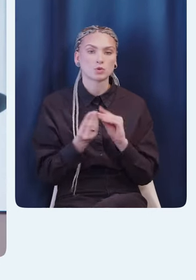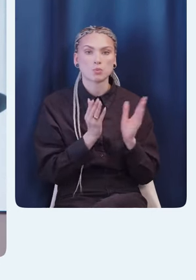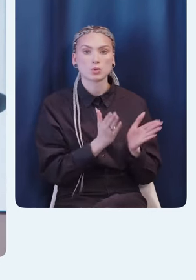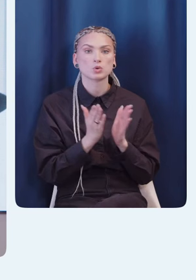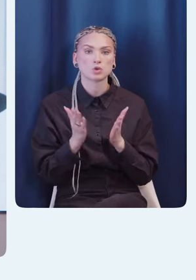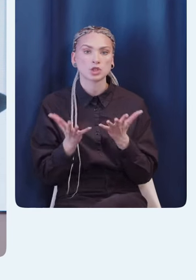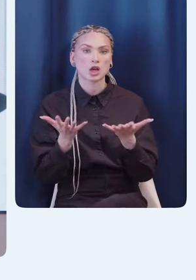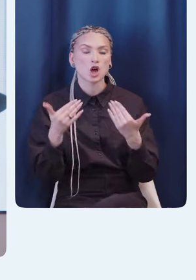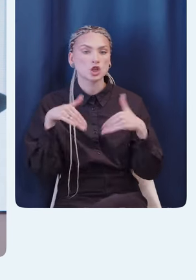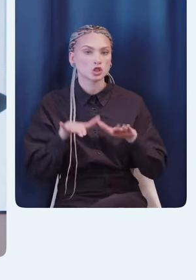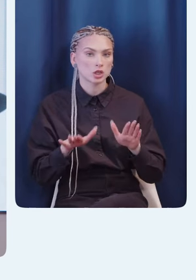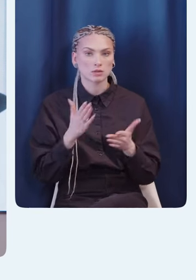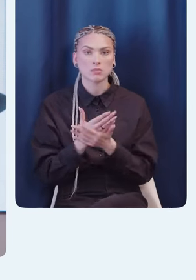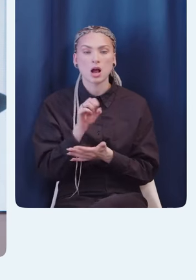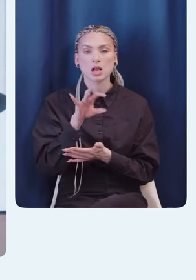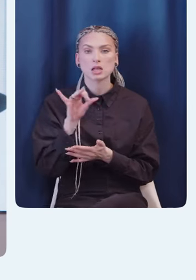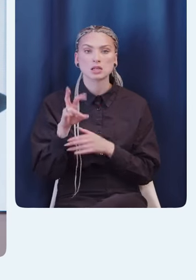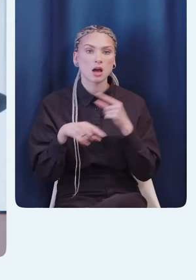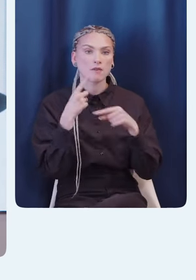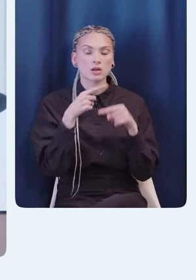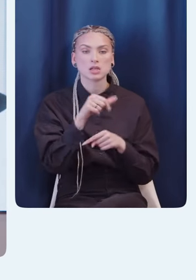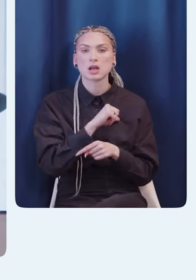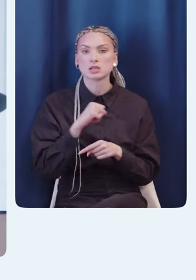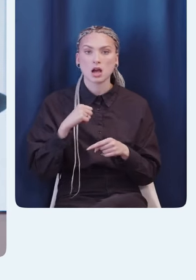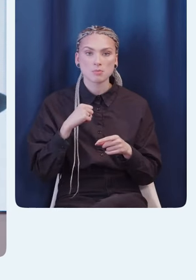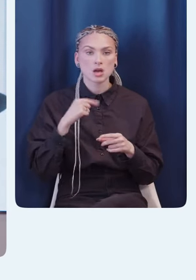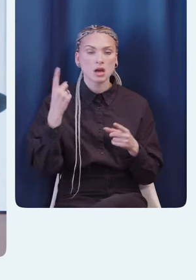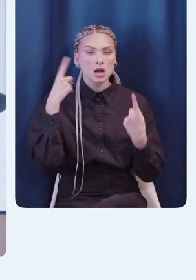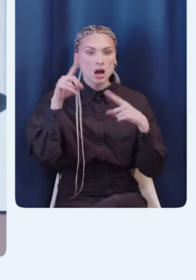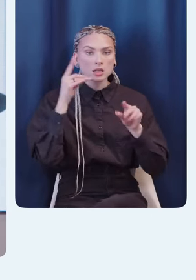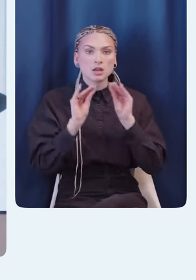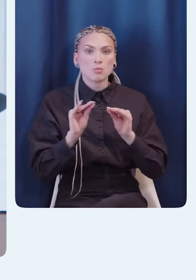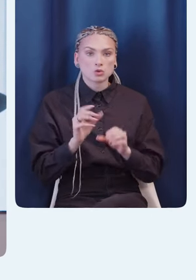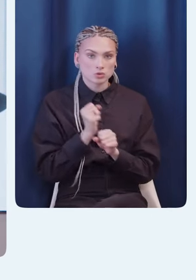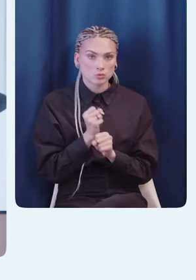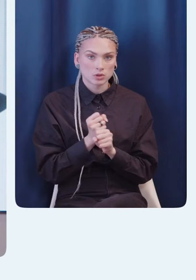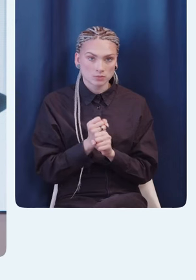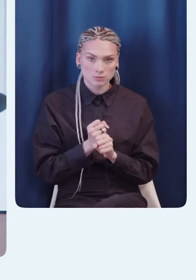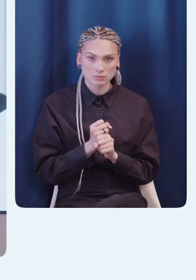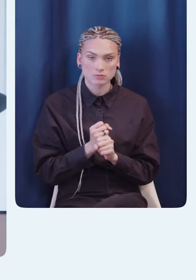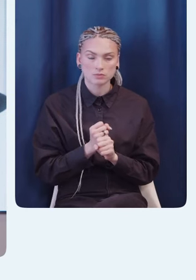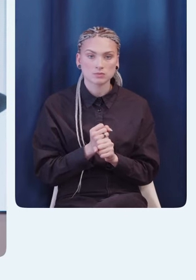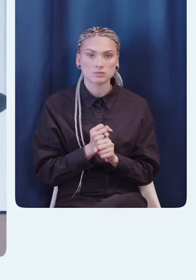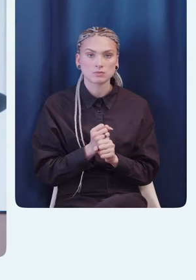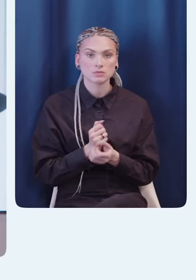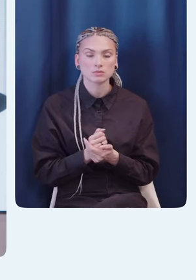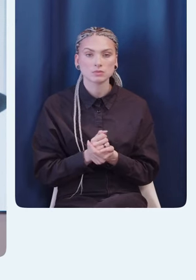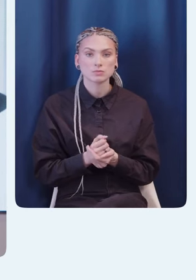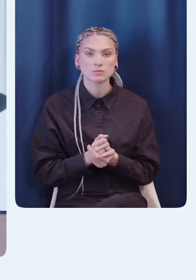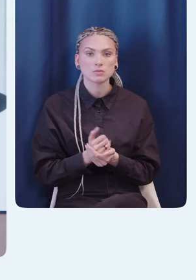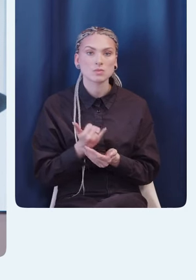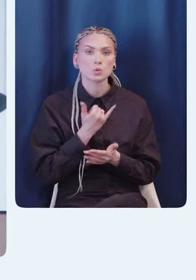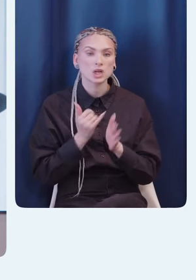принятия решения? Ну, вот Алина говорит, что вы сами как разработчики, да, это делаете. А вот у вас? У